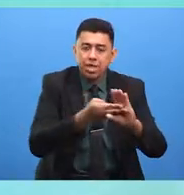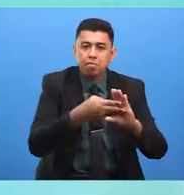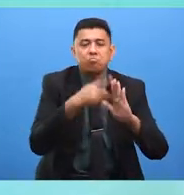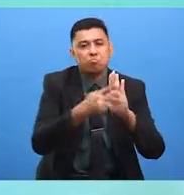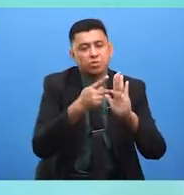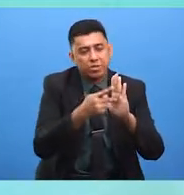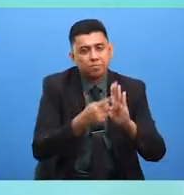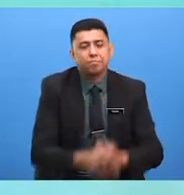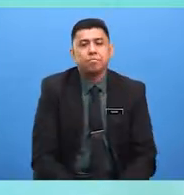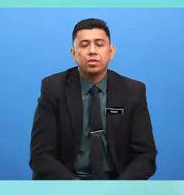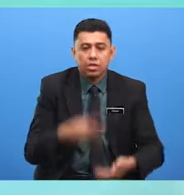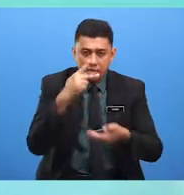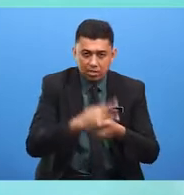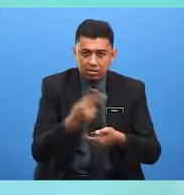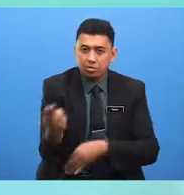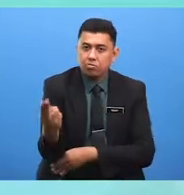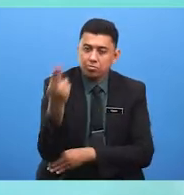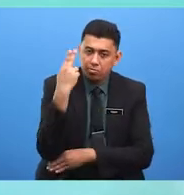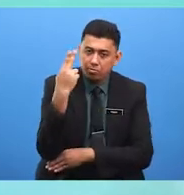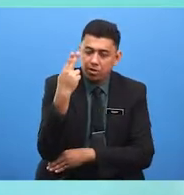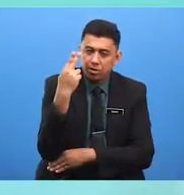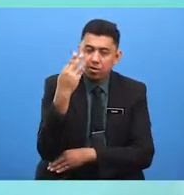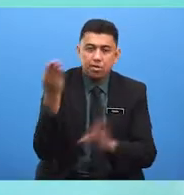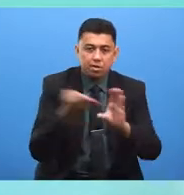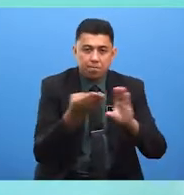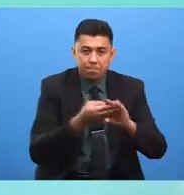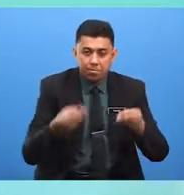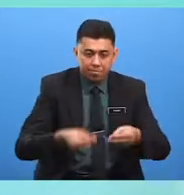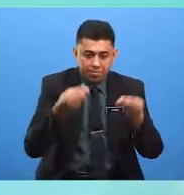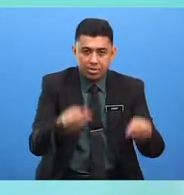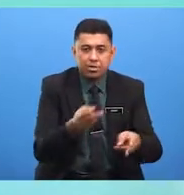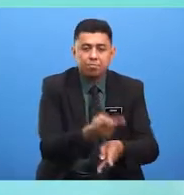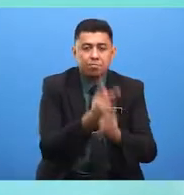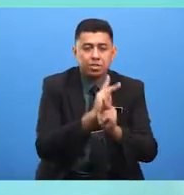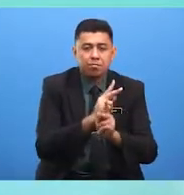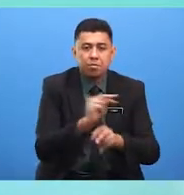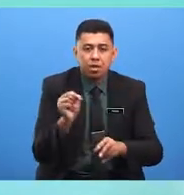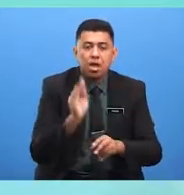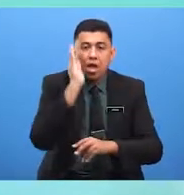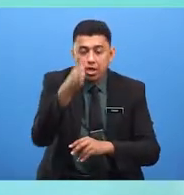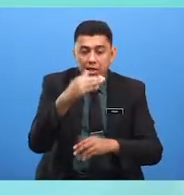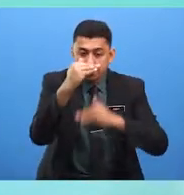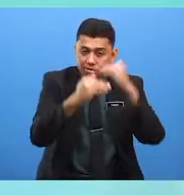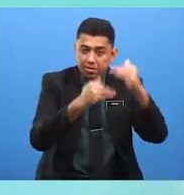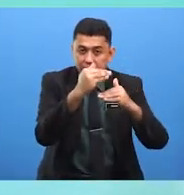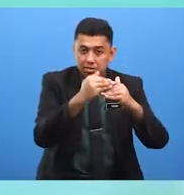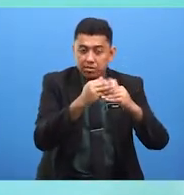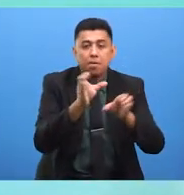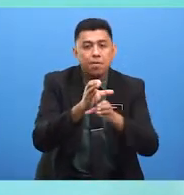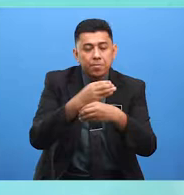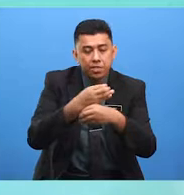ini keupayaan bank untuk memberi pinjaman akan meningkat dan penciptaan